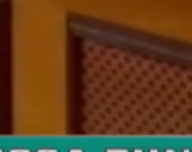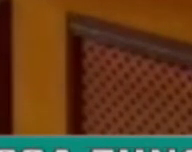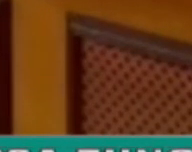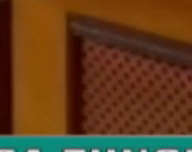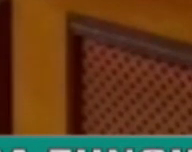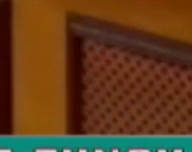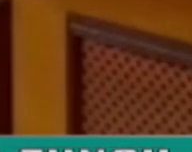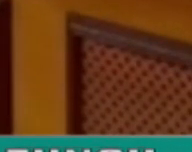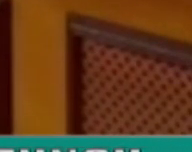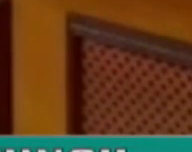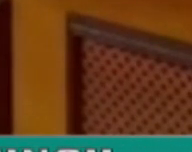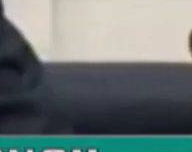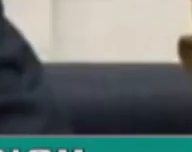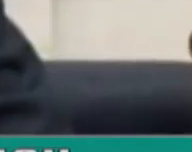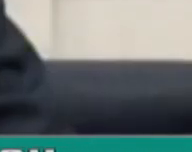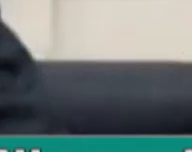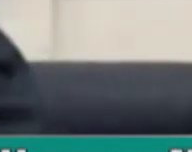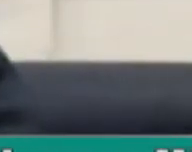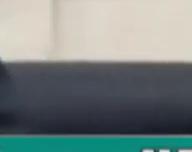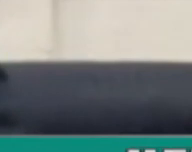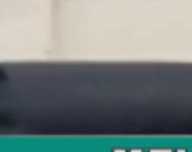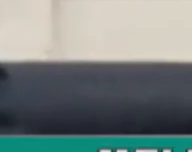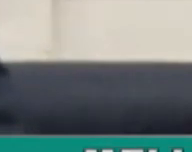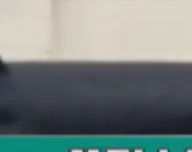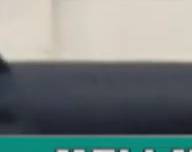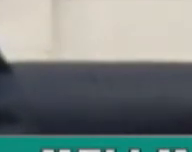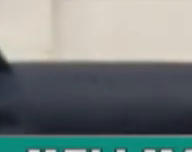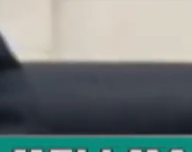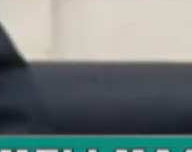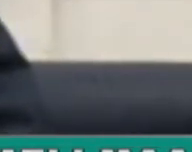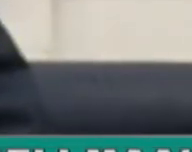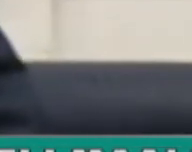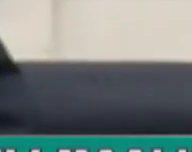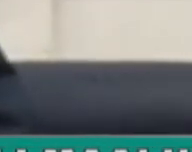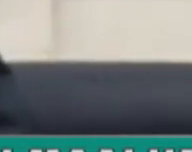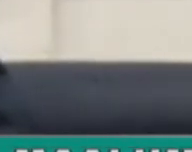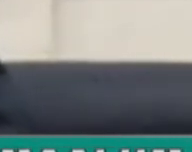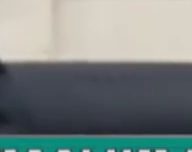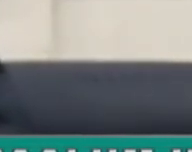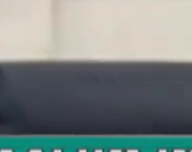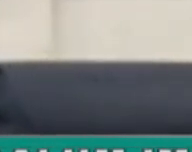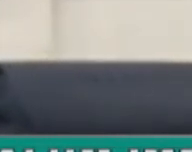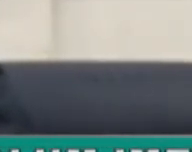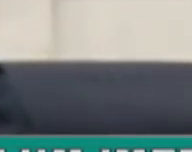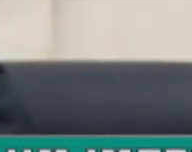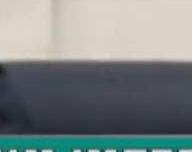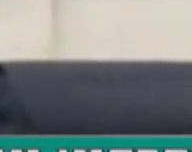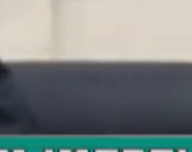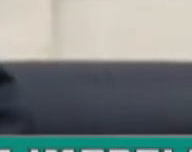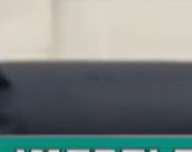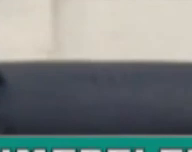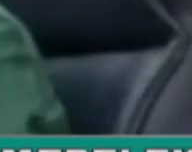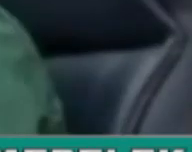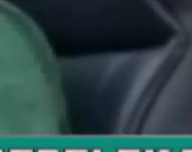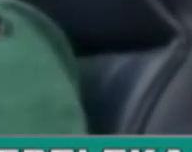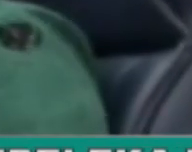mikoa, serikali za mitaa na idara maalum za SMZ, Mheshimiwa Haji Omar Kheri amesema serikali imejipanga kutoa huduma za usafiri kwa